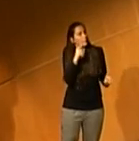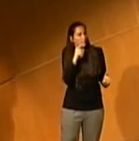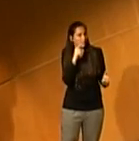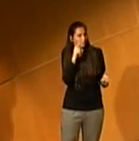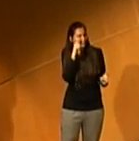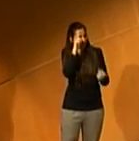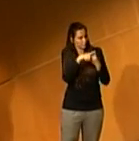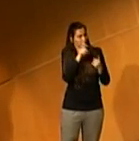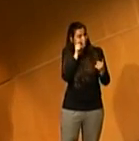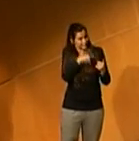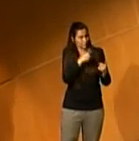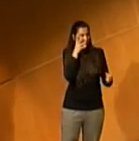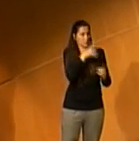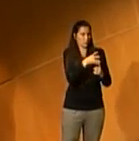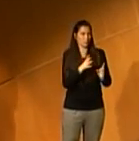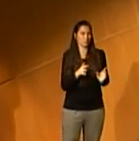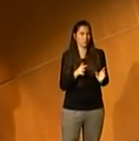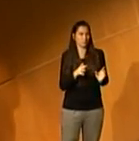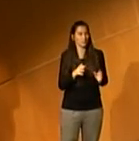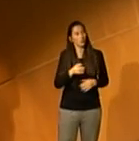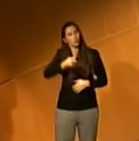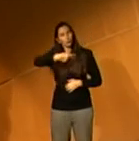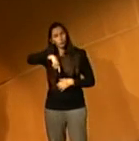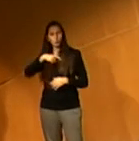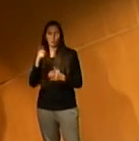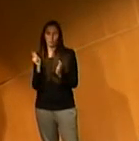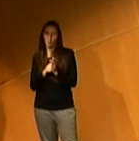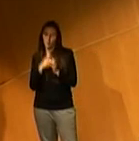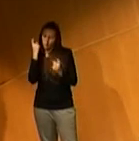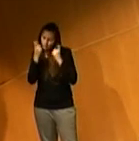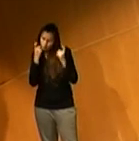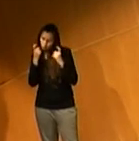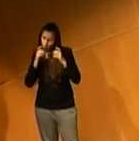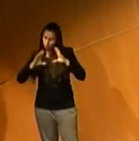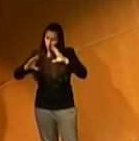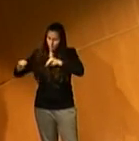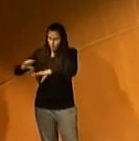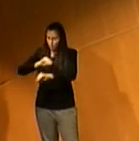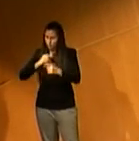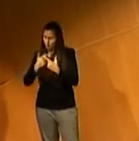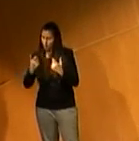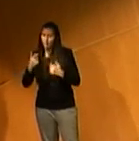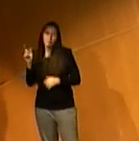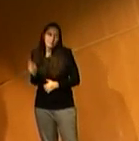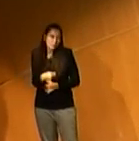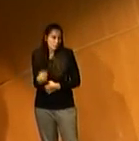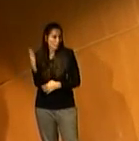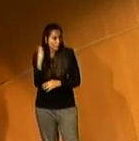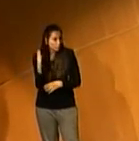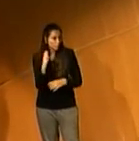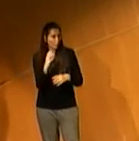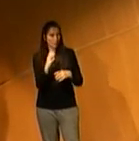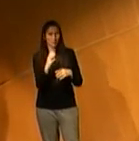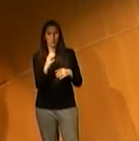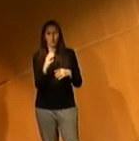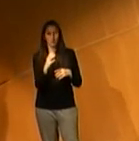orchestre la vie, la formation des jeunes, on a besoin du partenariat enseignants, professionnels de la